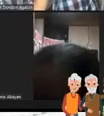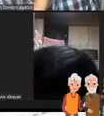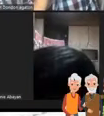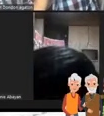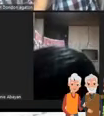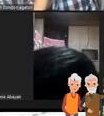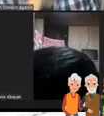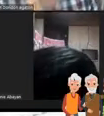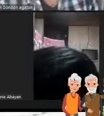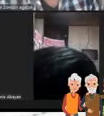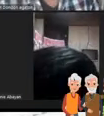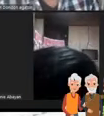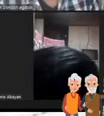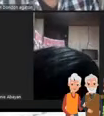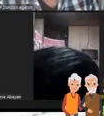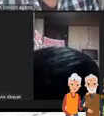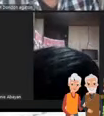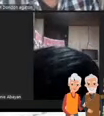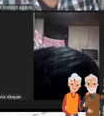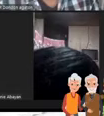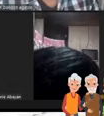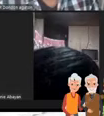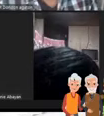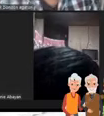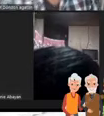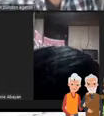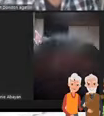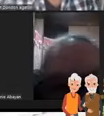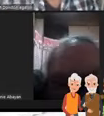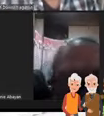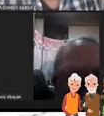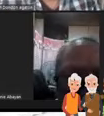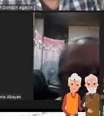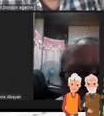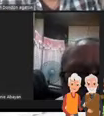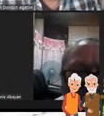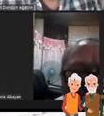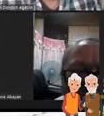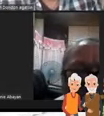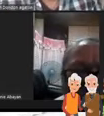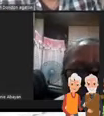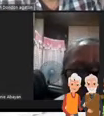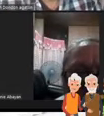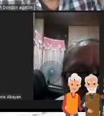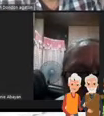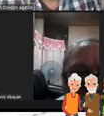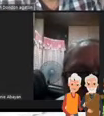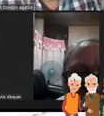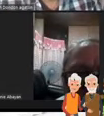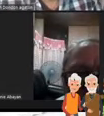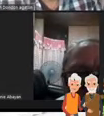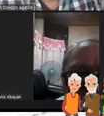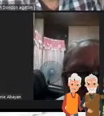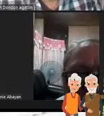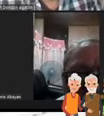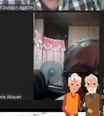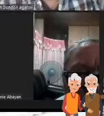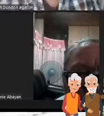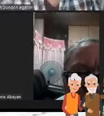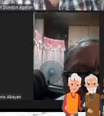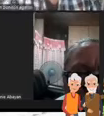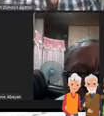nagagamit ba ng mga tao yung ganyong kaalaman na kahit magtsaa ka ng Lagundi o maglabo ng